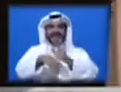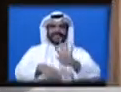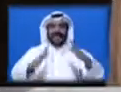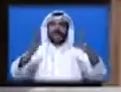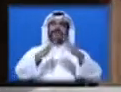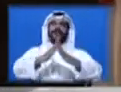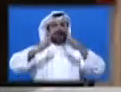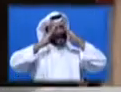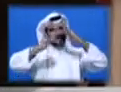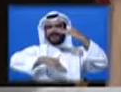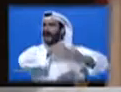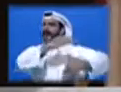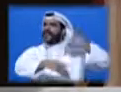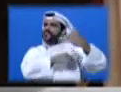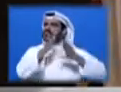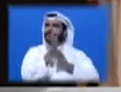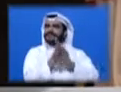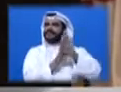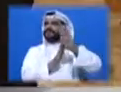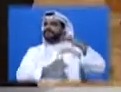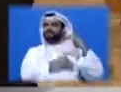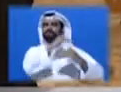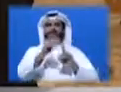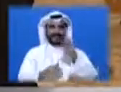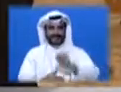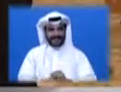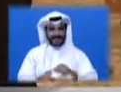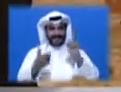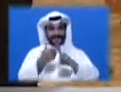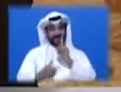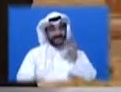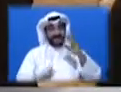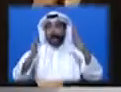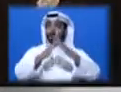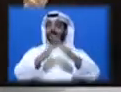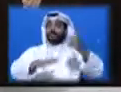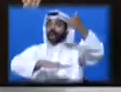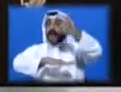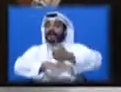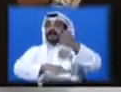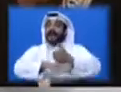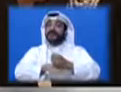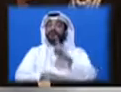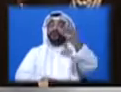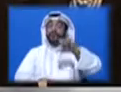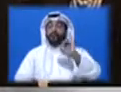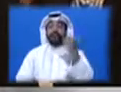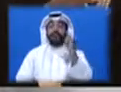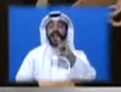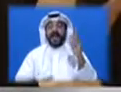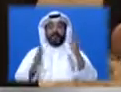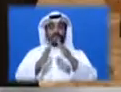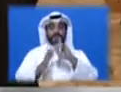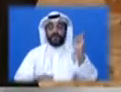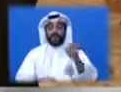عامة دوام التوفيق والاستقرار وكل التقدم. فمصر هي ركيزة من ركائز الأمة العربية، نفتخر بها جميعا،